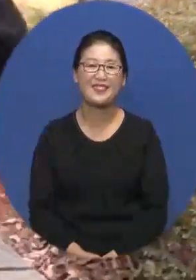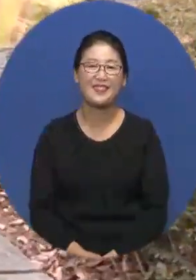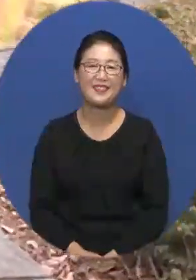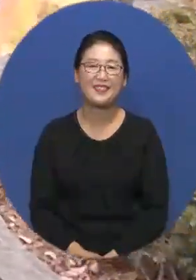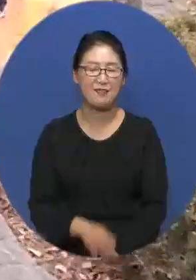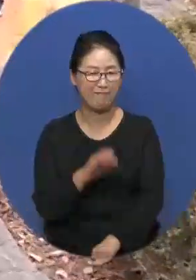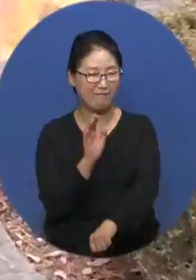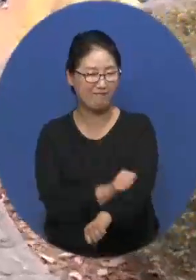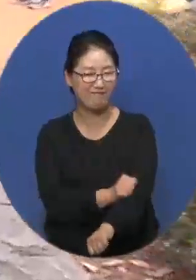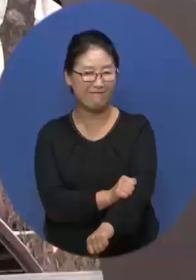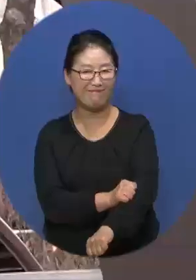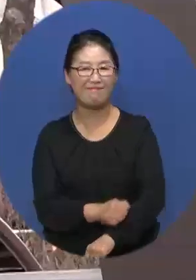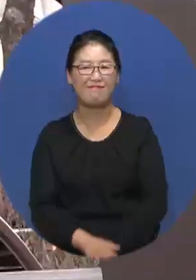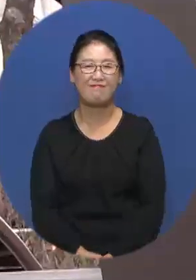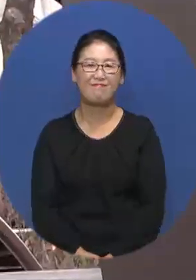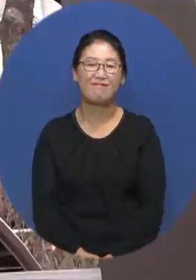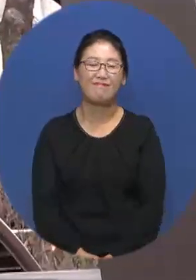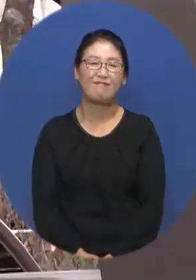잘하셨어요.